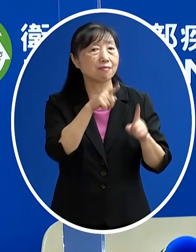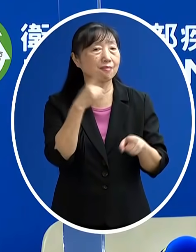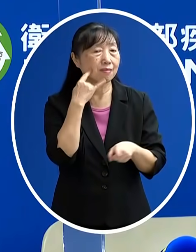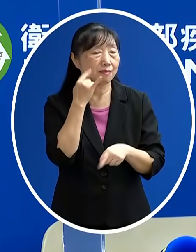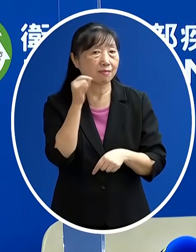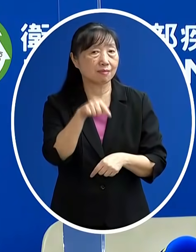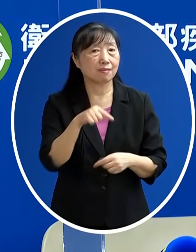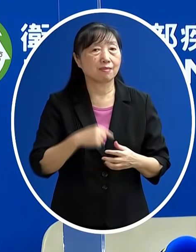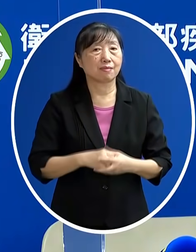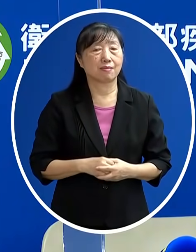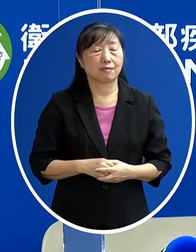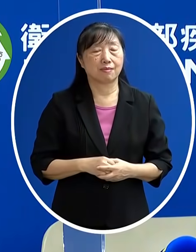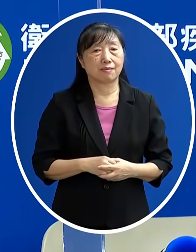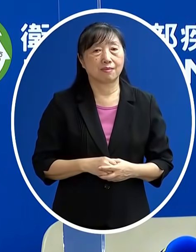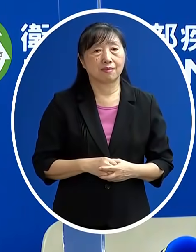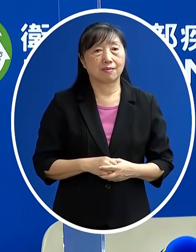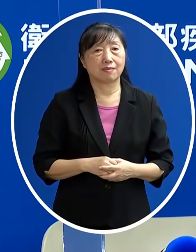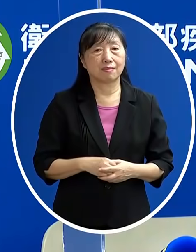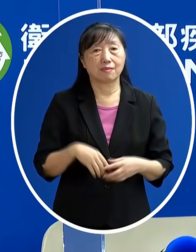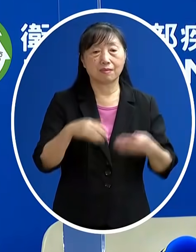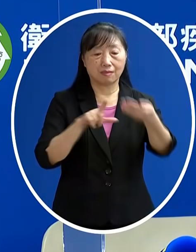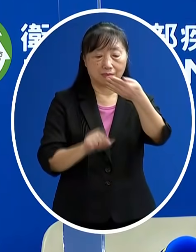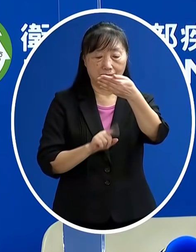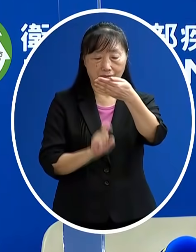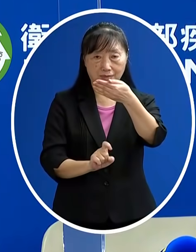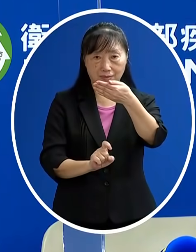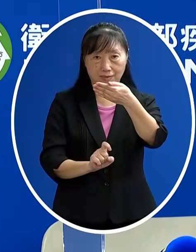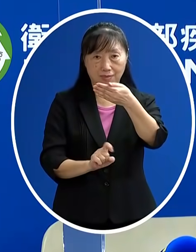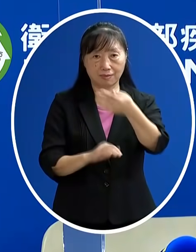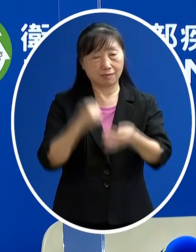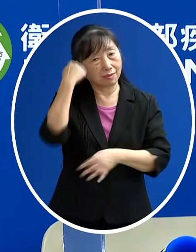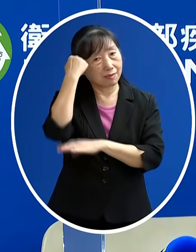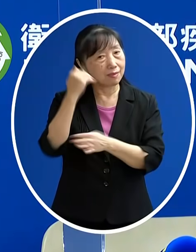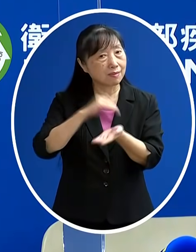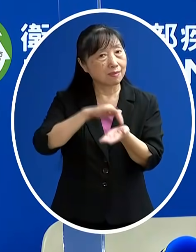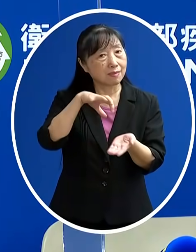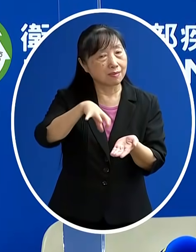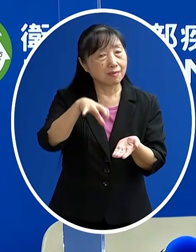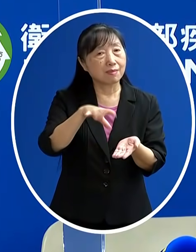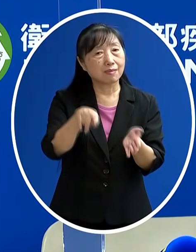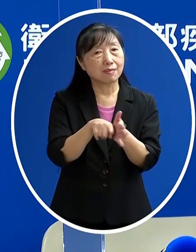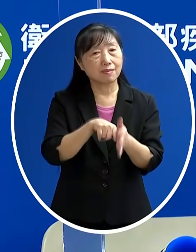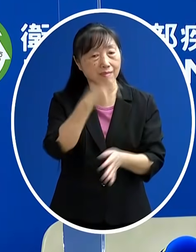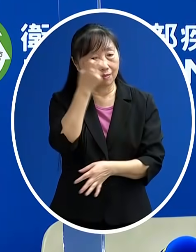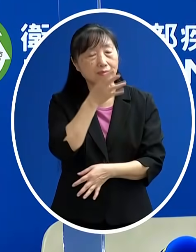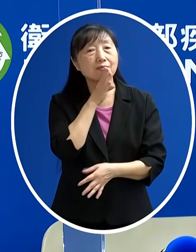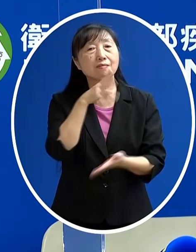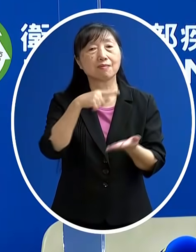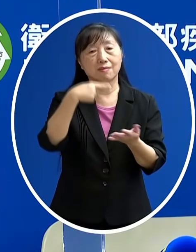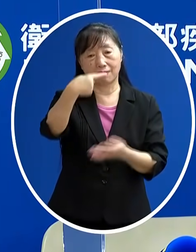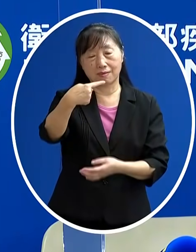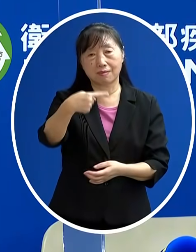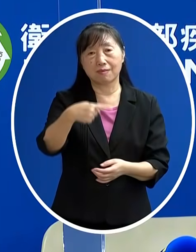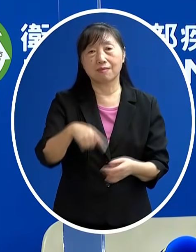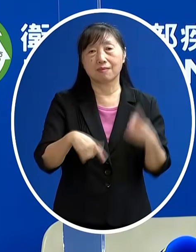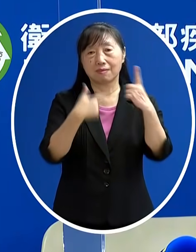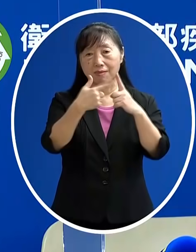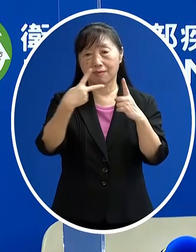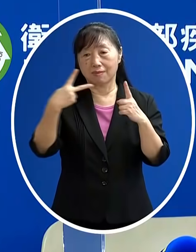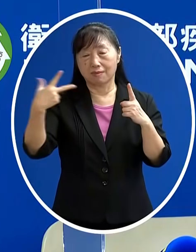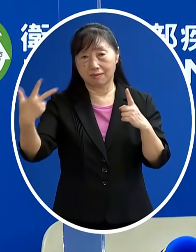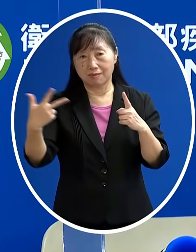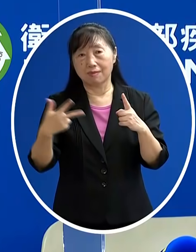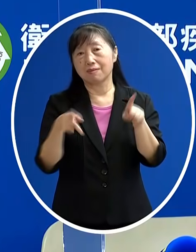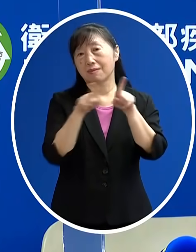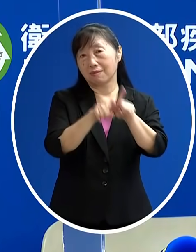妈了哈。那他在应该是9月10号住院的时候有检验过是阴性。然后后来16227要